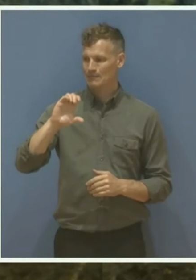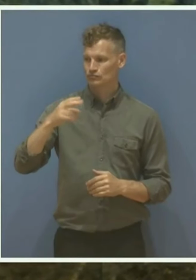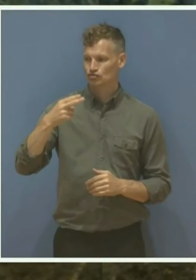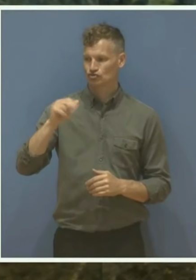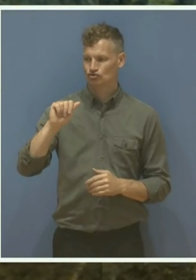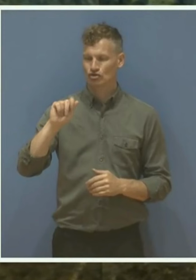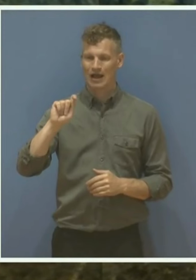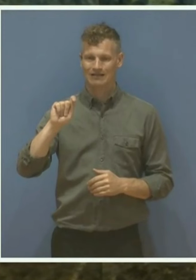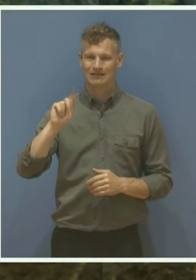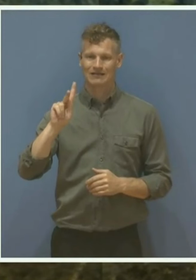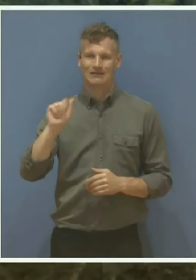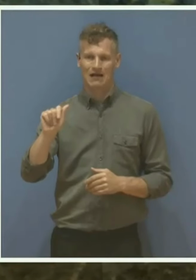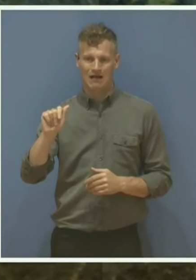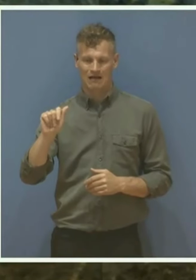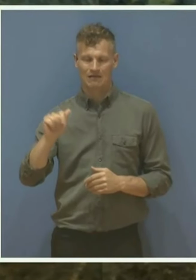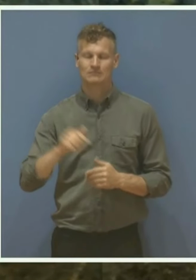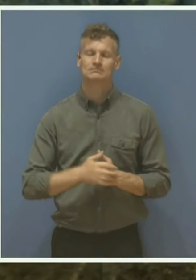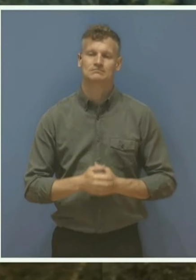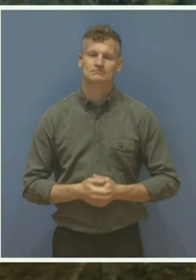приготовиться